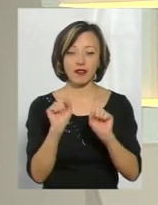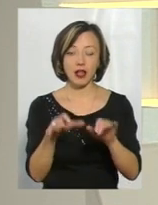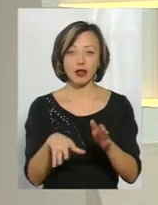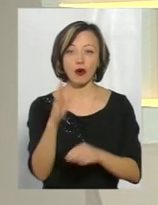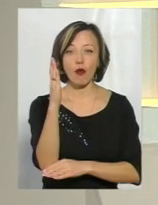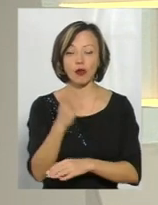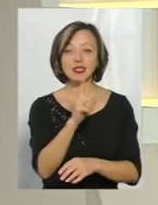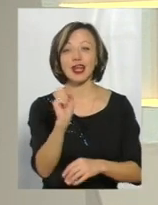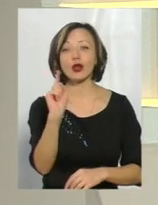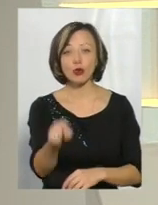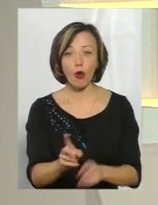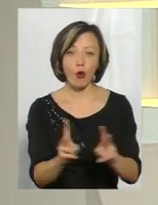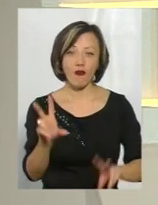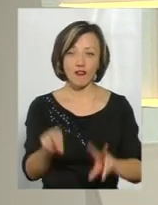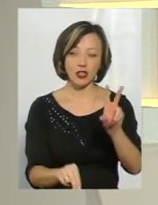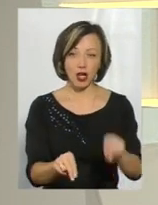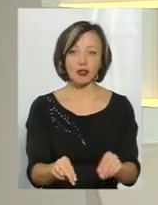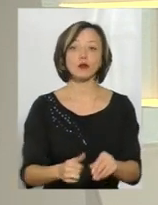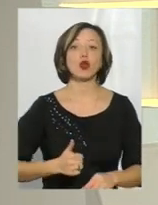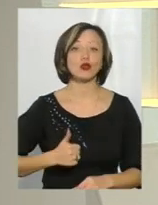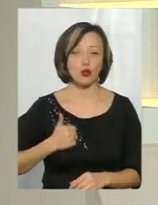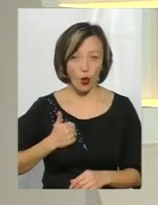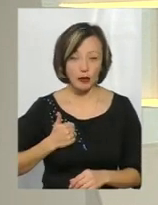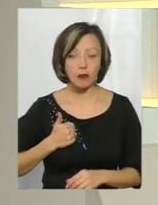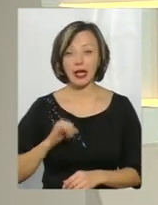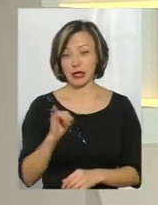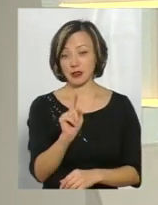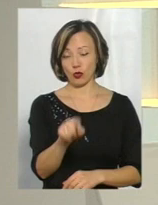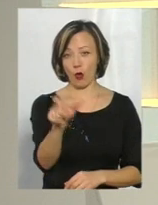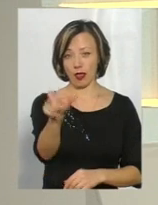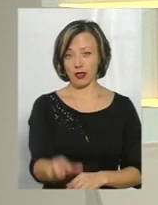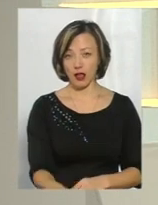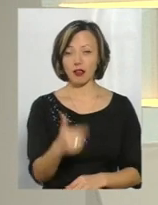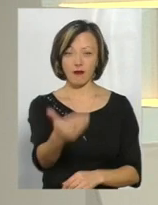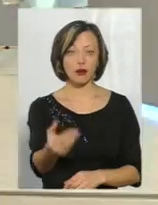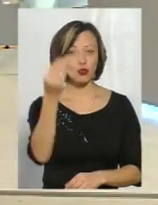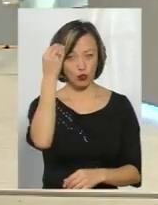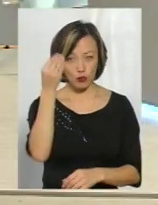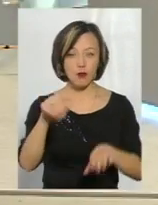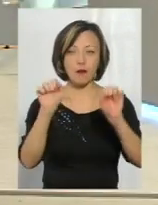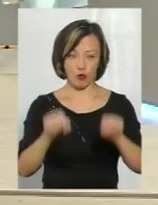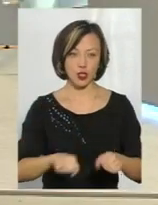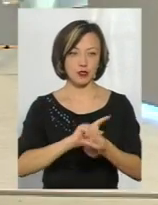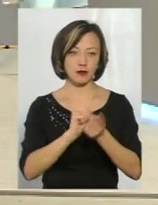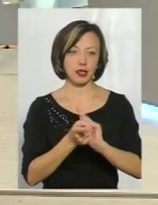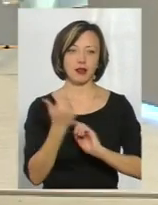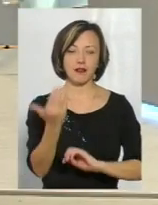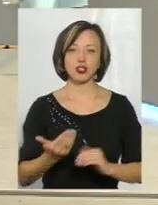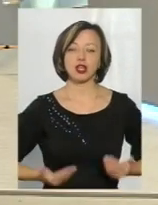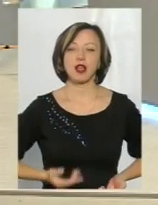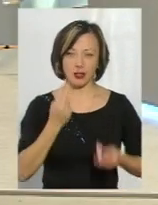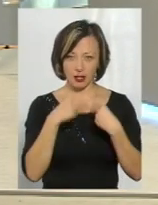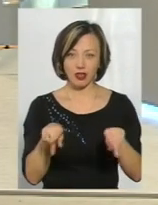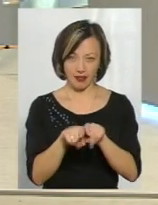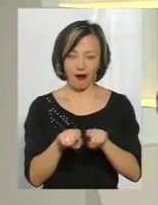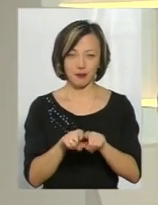голос за того, кого ви вважаєте достойним, і за того кандидата, який, на вашу думку, може змінити ваше життя на краще. Десь